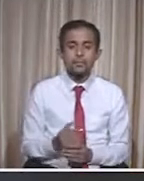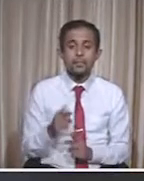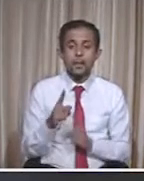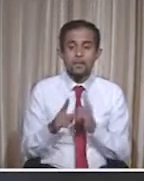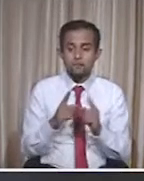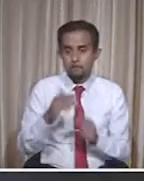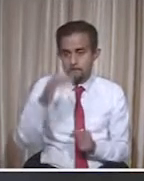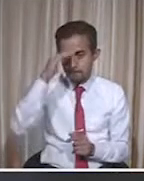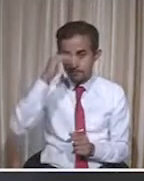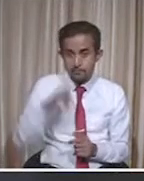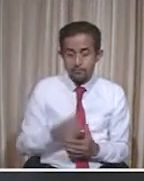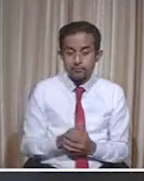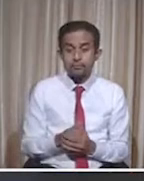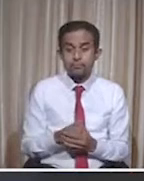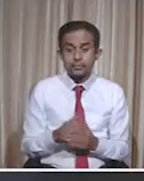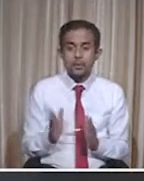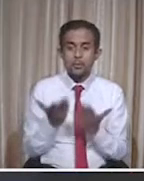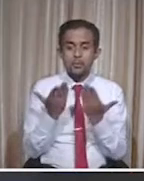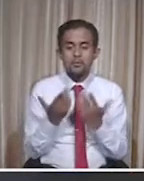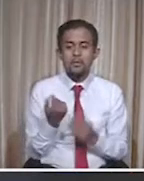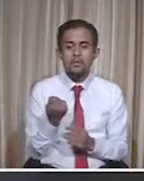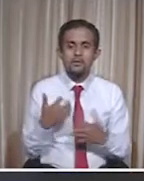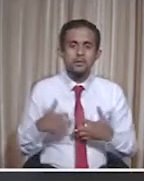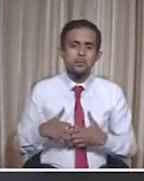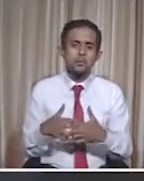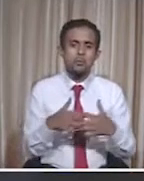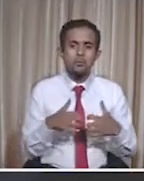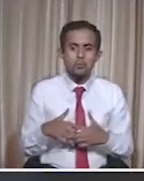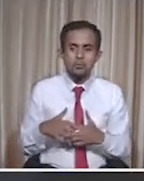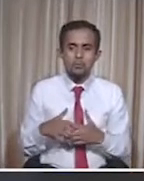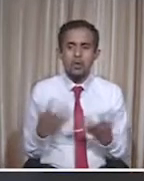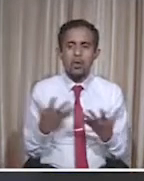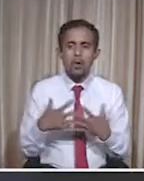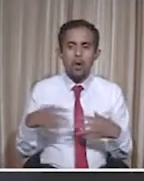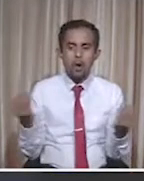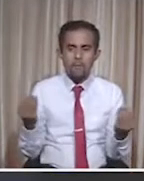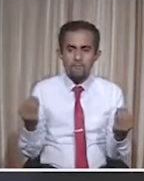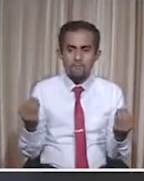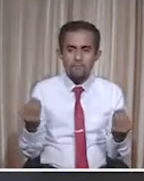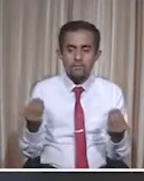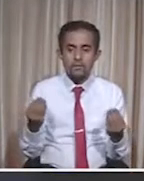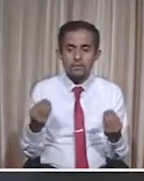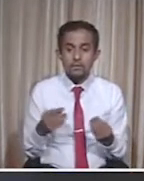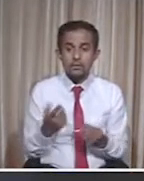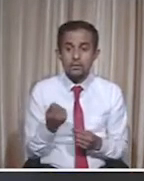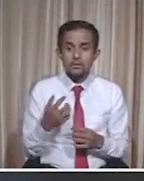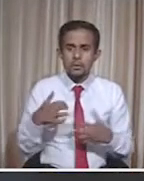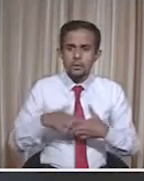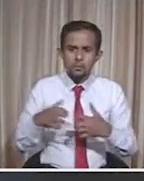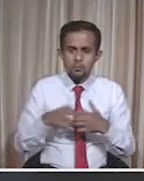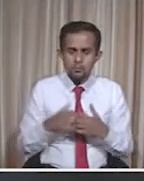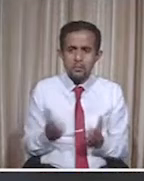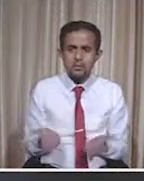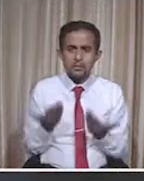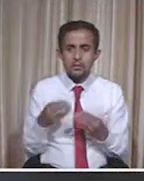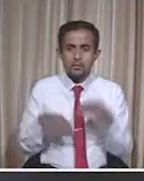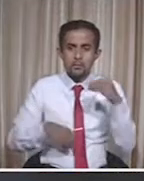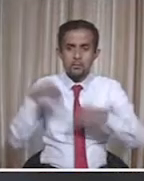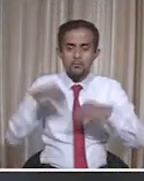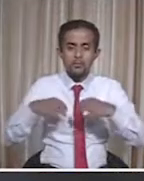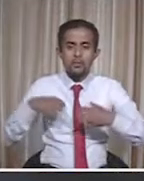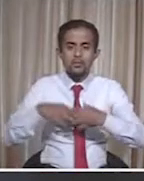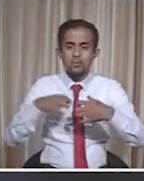මුලාසනාරූඪ මන්ත්‍රීතුමනි මේ මතුවලා තියෙන ආර්ථික අර්බුදය විසඳන්න දේශ ආර්ථික අර්බුදය නිසා ඇතිවලා තියෙන දේශපාලන